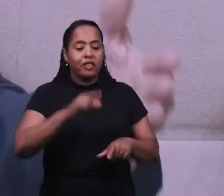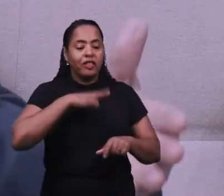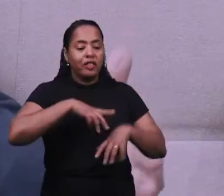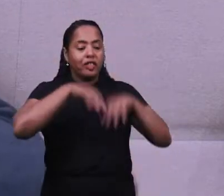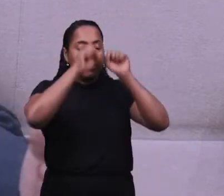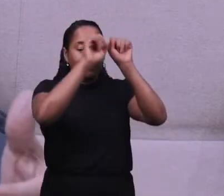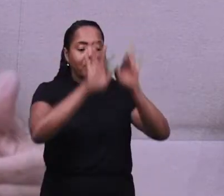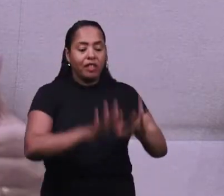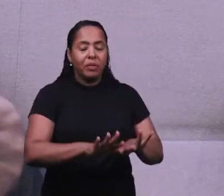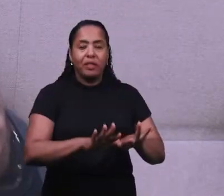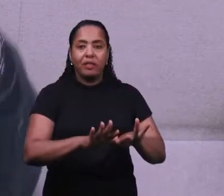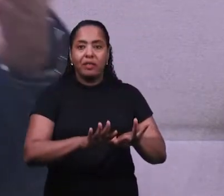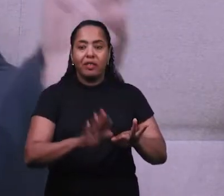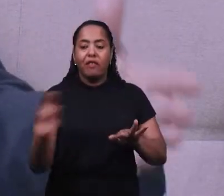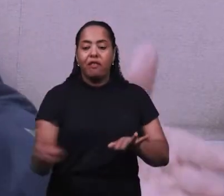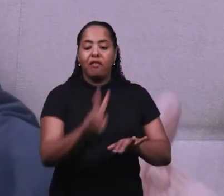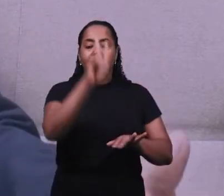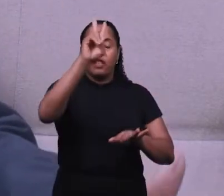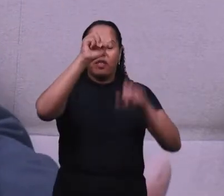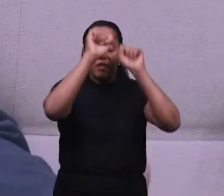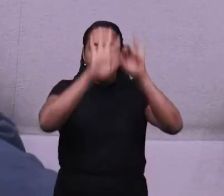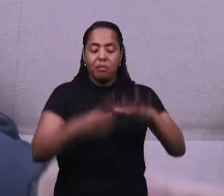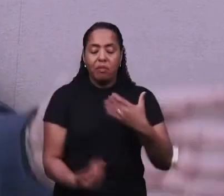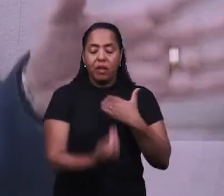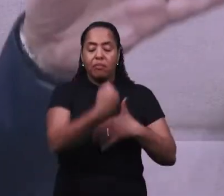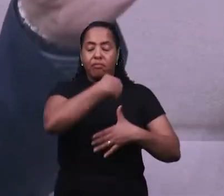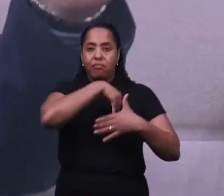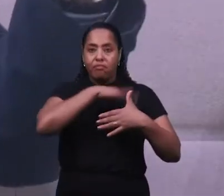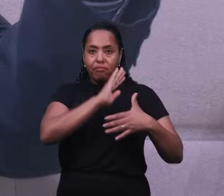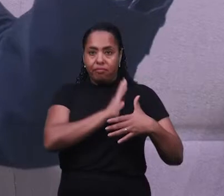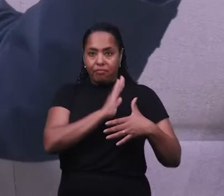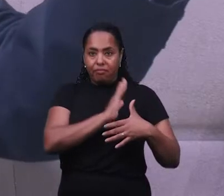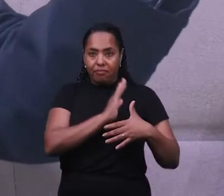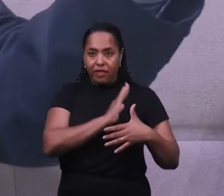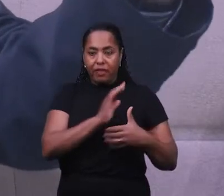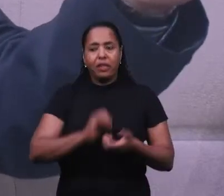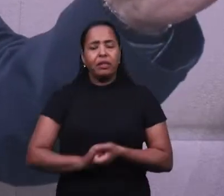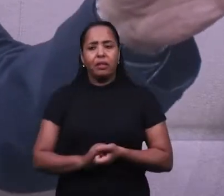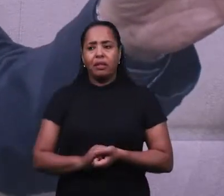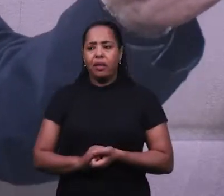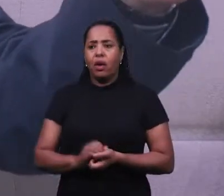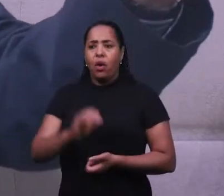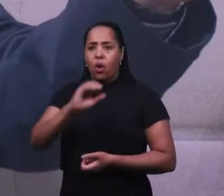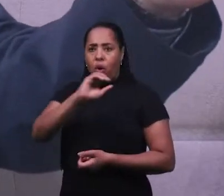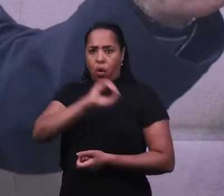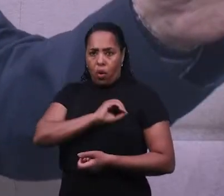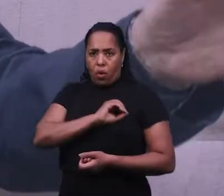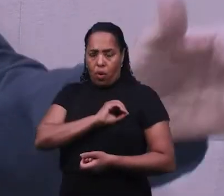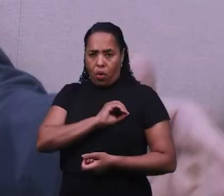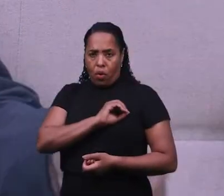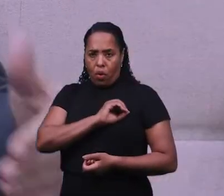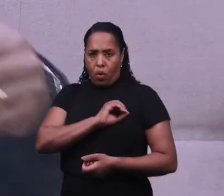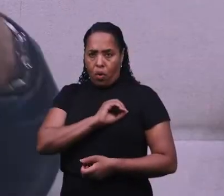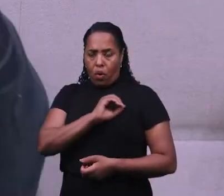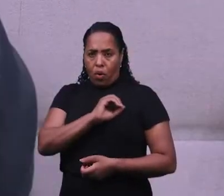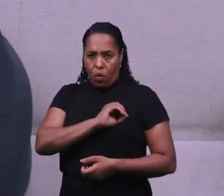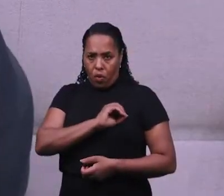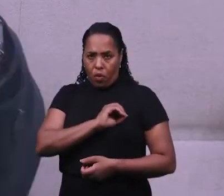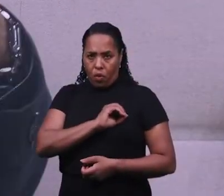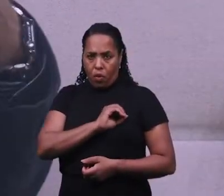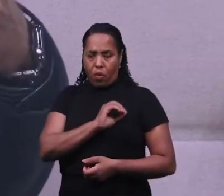de donner de la valeur, de garder cette bénédiction dans sa vie. Et lui, il a valorisé. Et